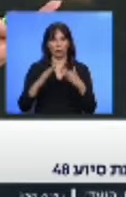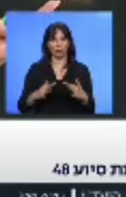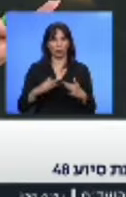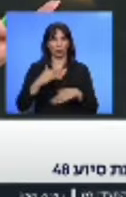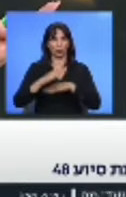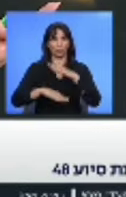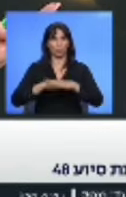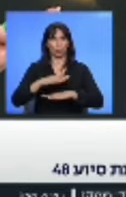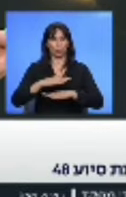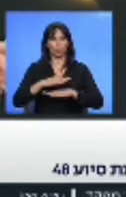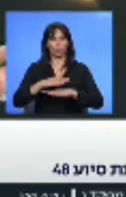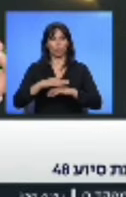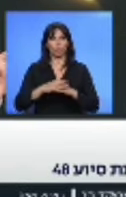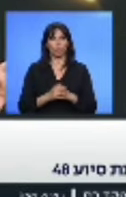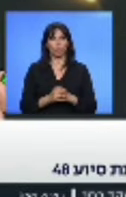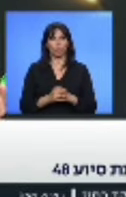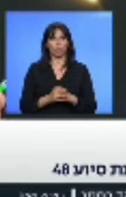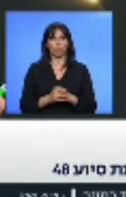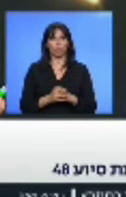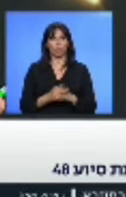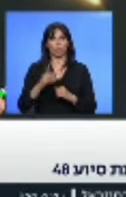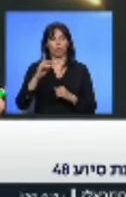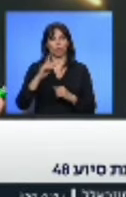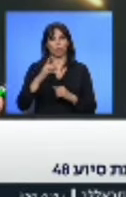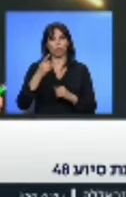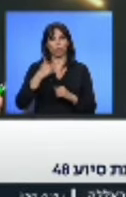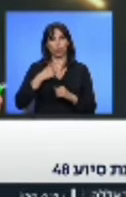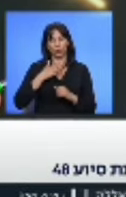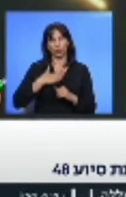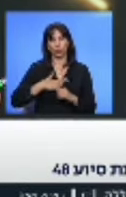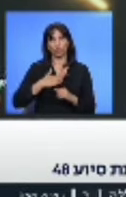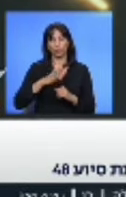לאגף של רזי חמד וכל חבר